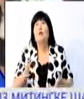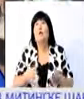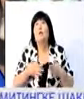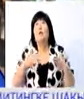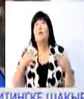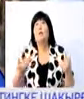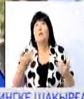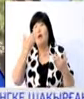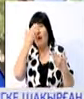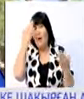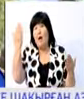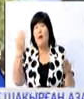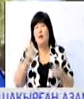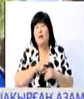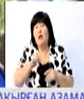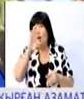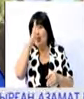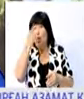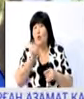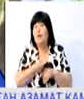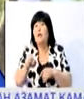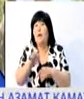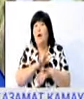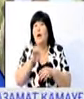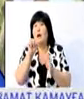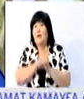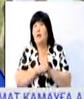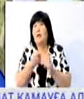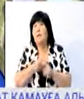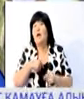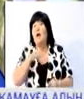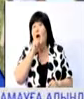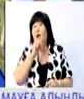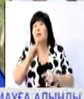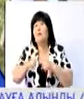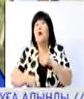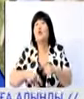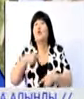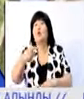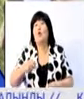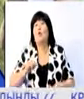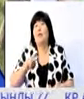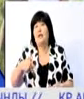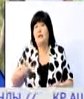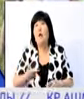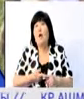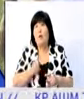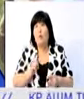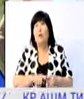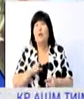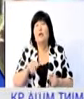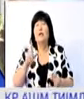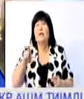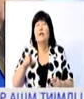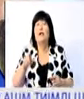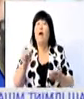халық жауы болып атылған сол ғұламат заманның құрбаны болған атаның шөбересімін. Сол